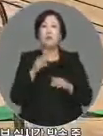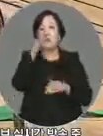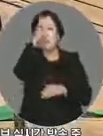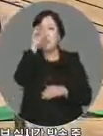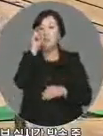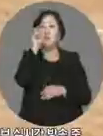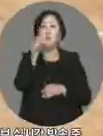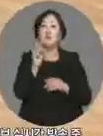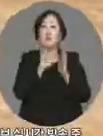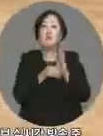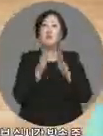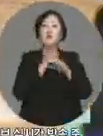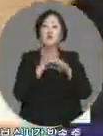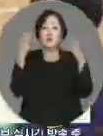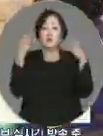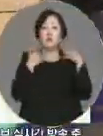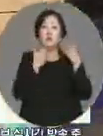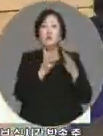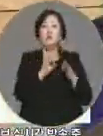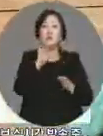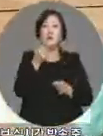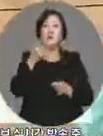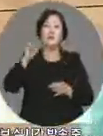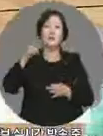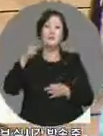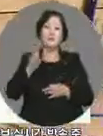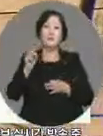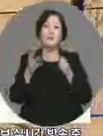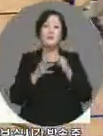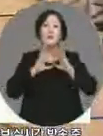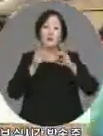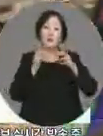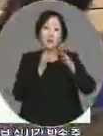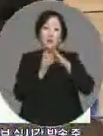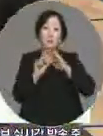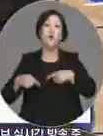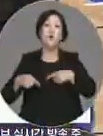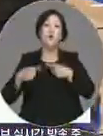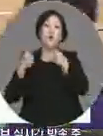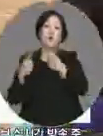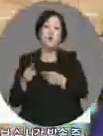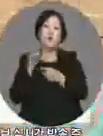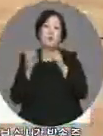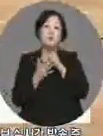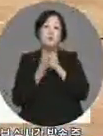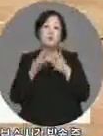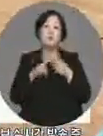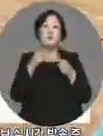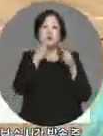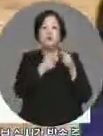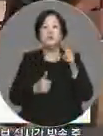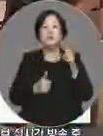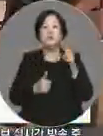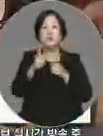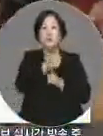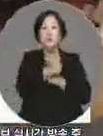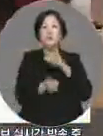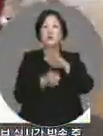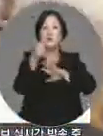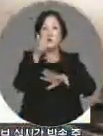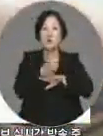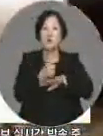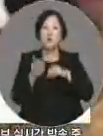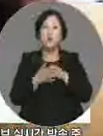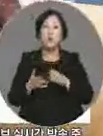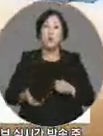배드민턴 경기에선 중구청 김경훈과 김정준 등 국가대표 선수들이 대거 참가해 준결승 진출에 성공했고, 볼링